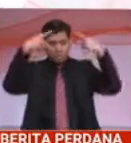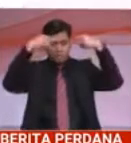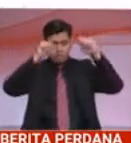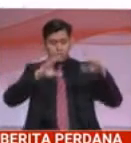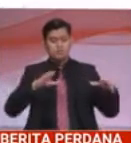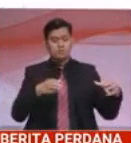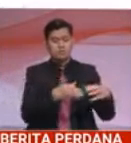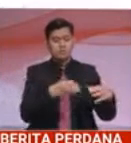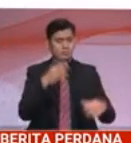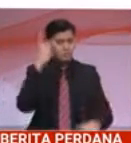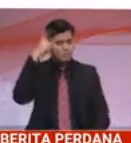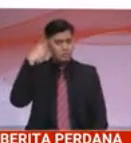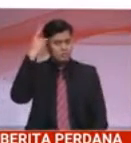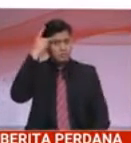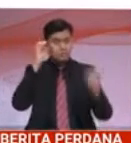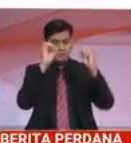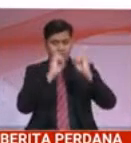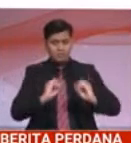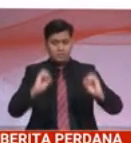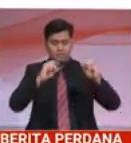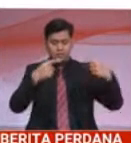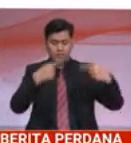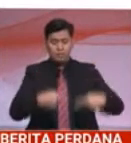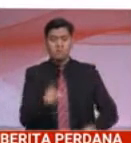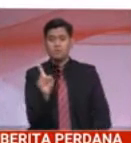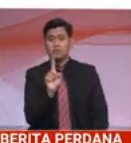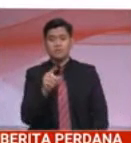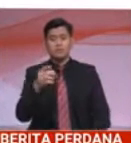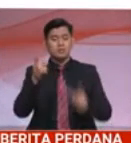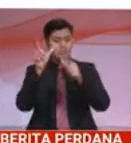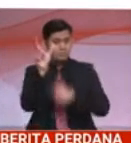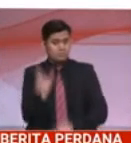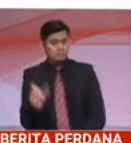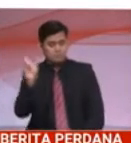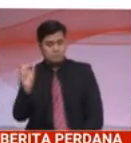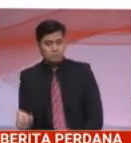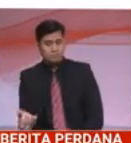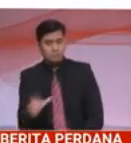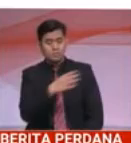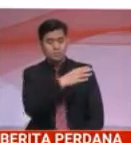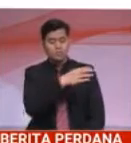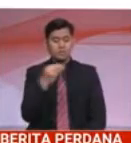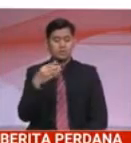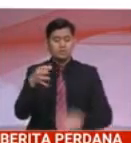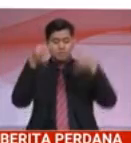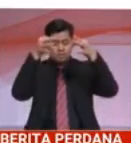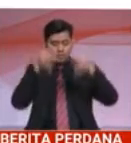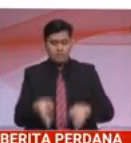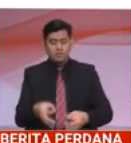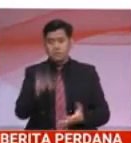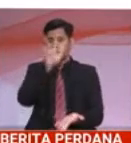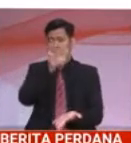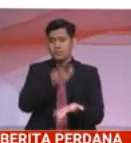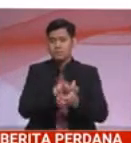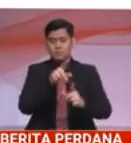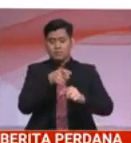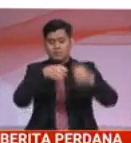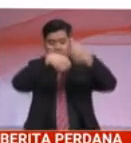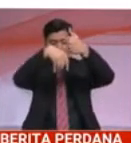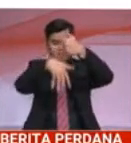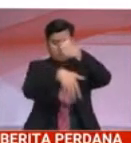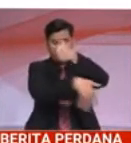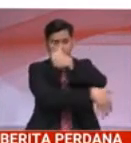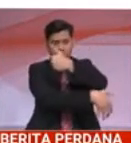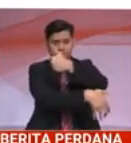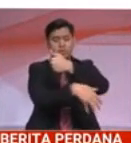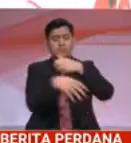mana-mana individu. Keputusan rasmi diumumkan pengerusi jawatankuasa pemilihan parti Tan Sri Syed Hamid Albar menerusi satu